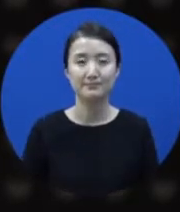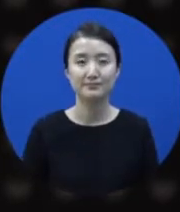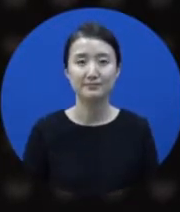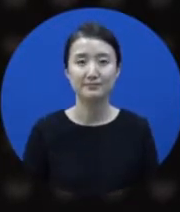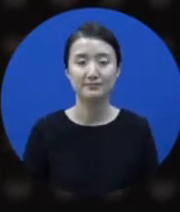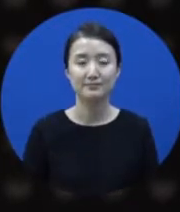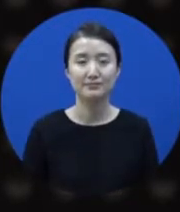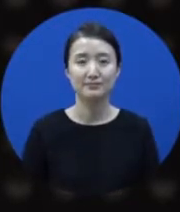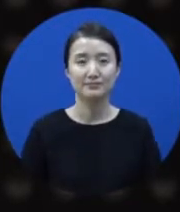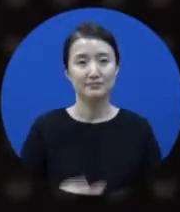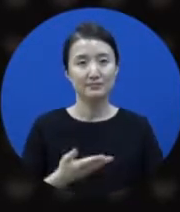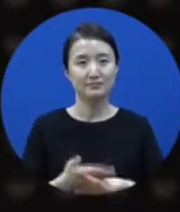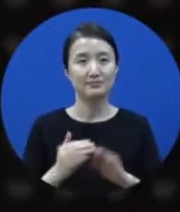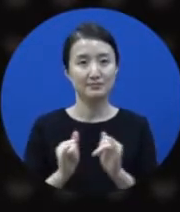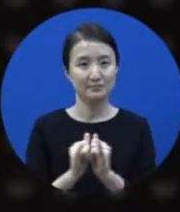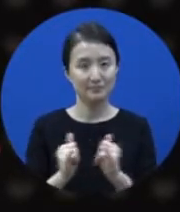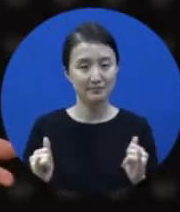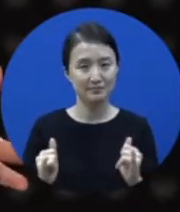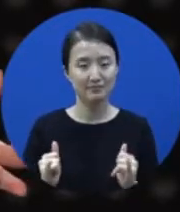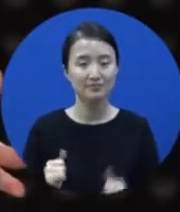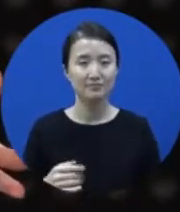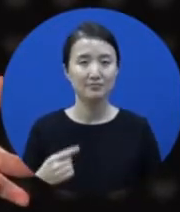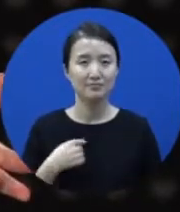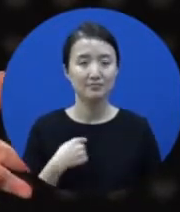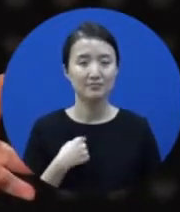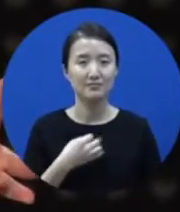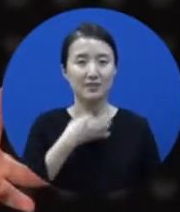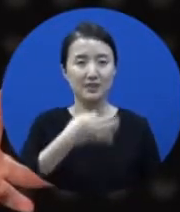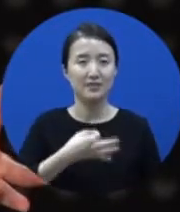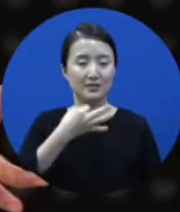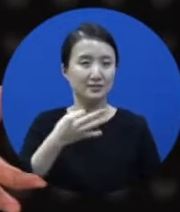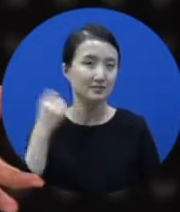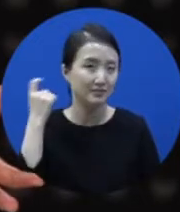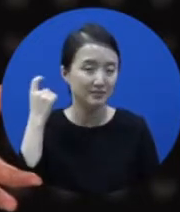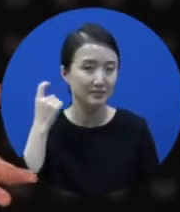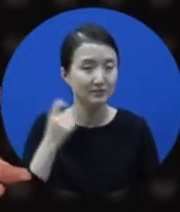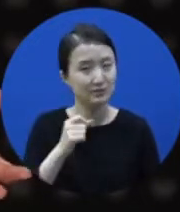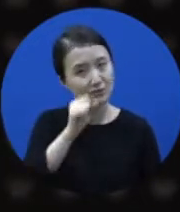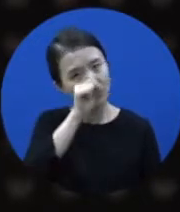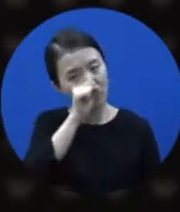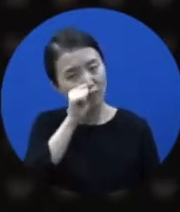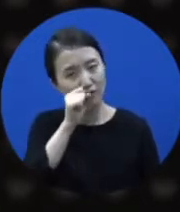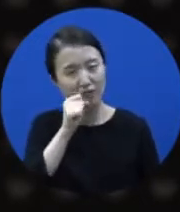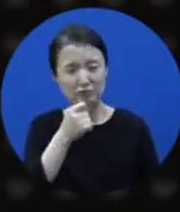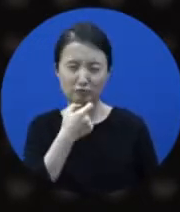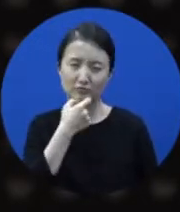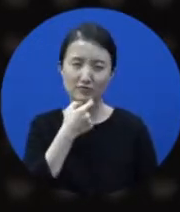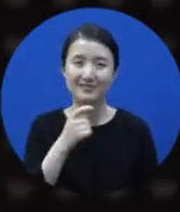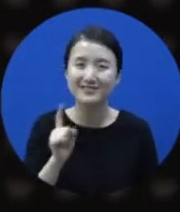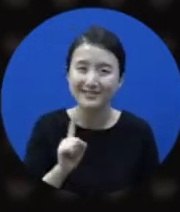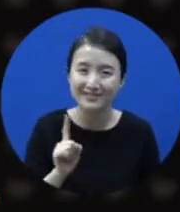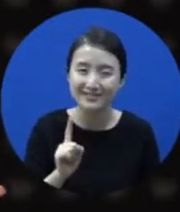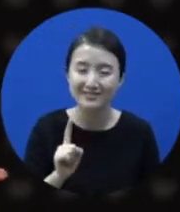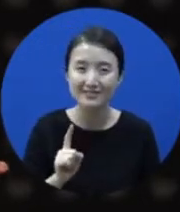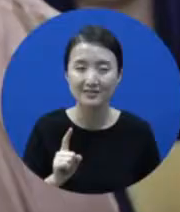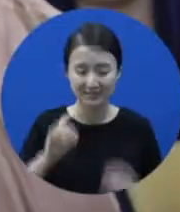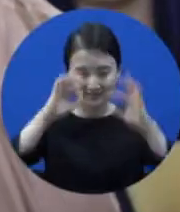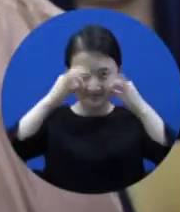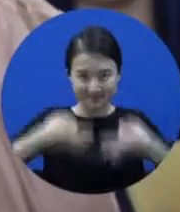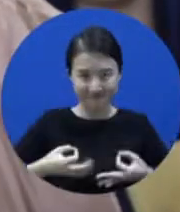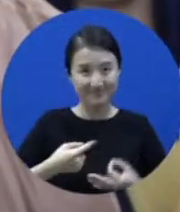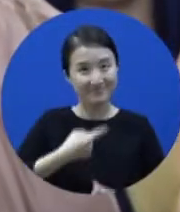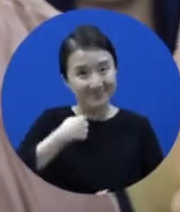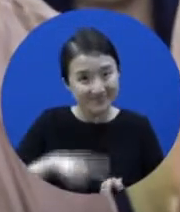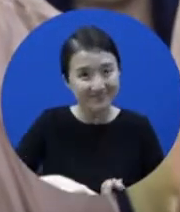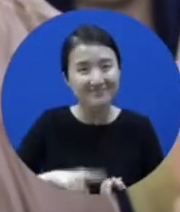사람들이요. 내 목소리 좋아할까라는 생각 혹시 한번 해보신 적 있으세요? 네. 여러분의 목소리 어떠세요? 마음에 드십니까?